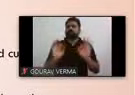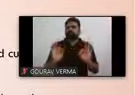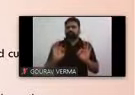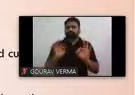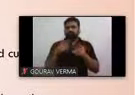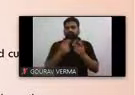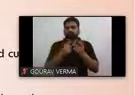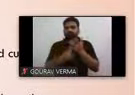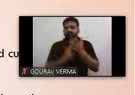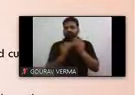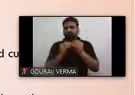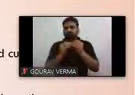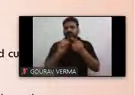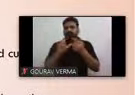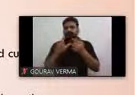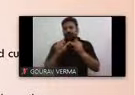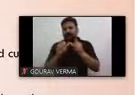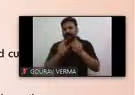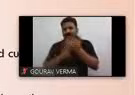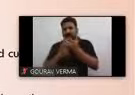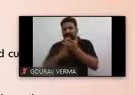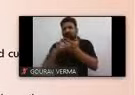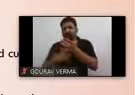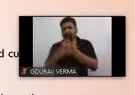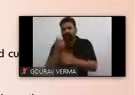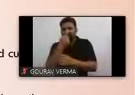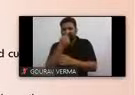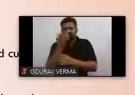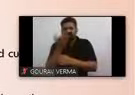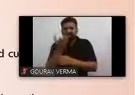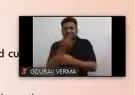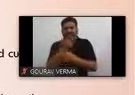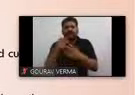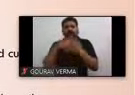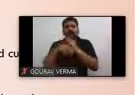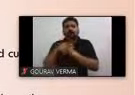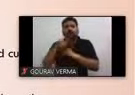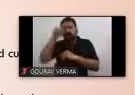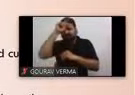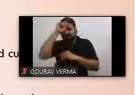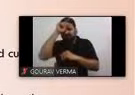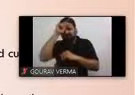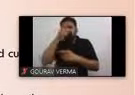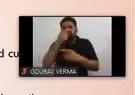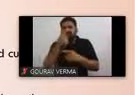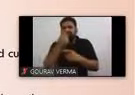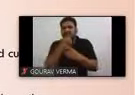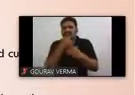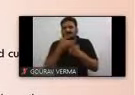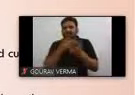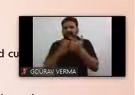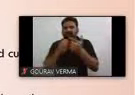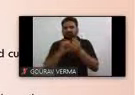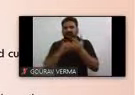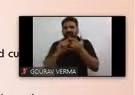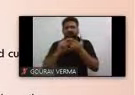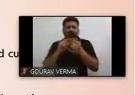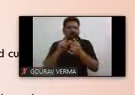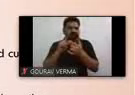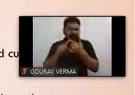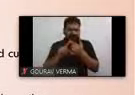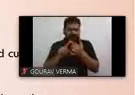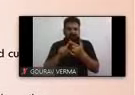रूबेला MMR वैक्सीन विच इन्वॉल्व्स फॉर जर्मन मीजल्स रूबेला ऑल्सो. सो द केसेस